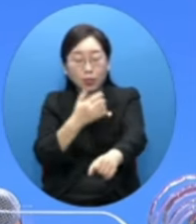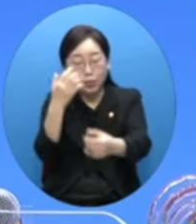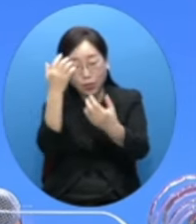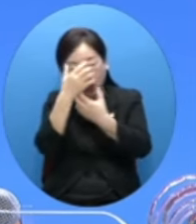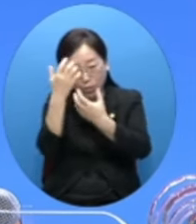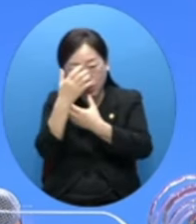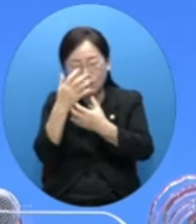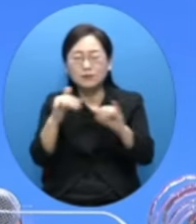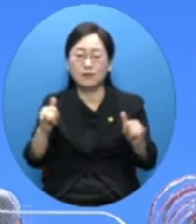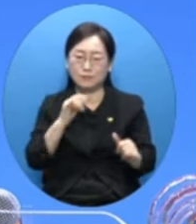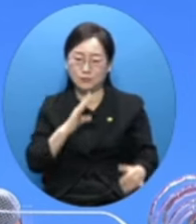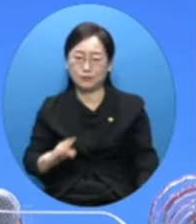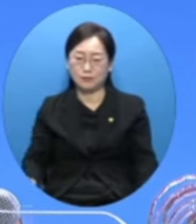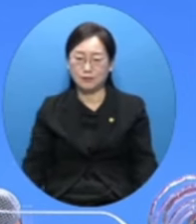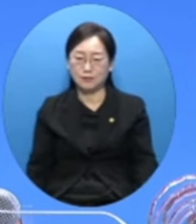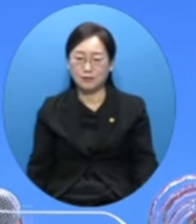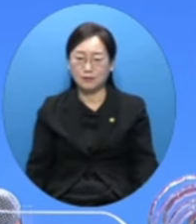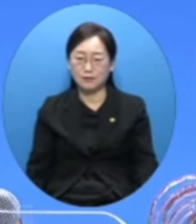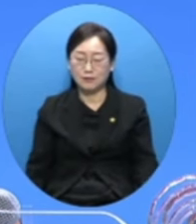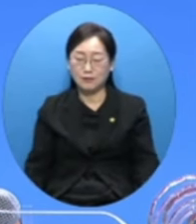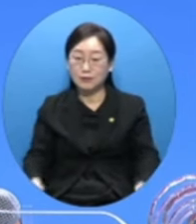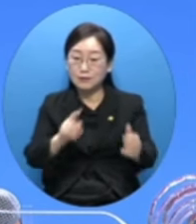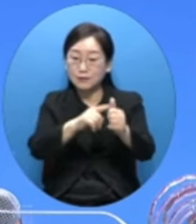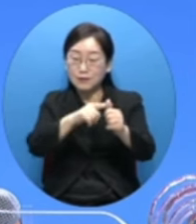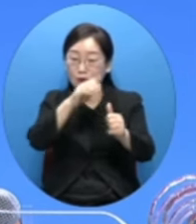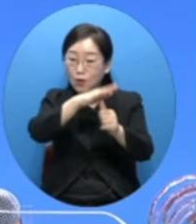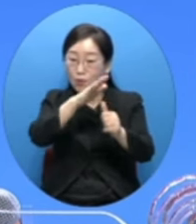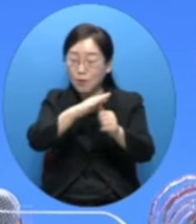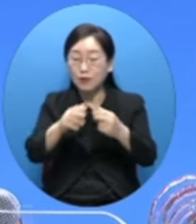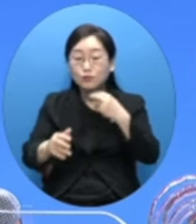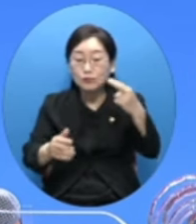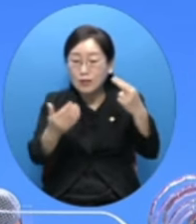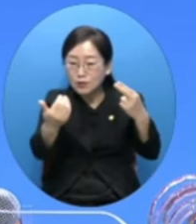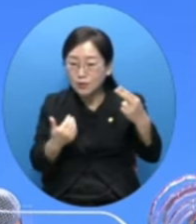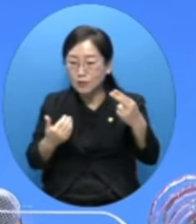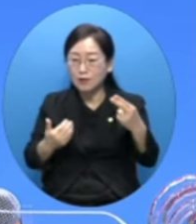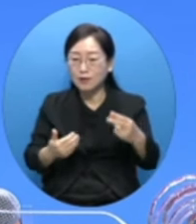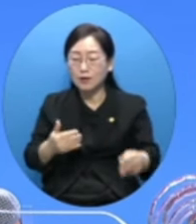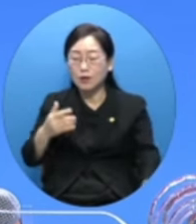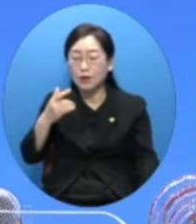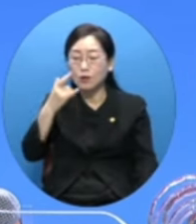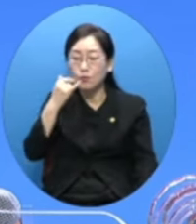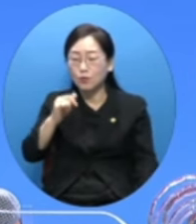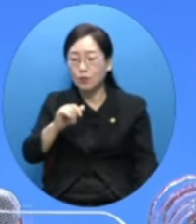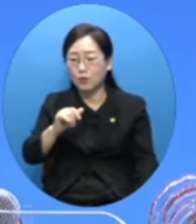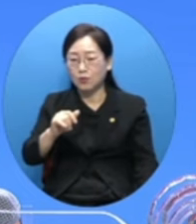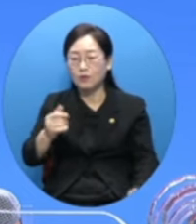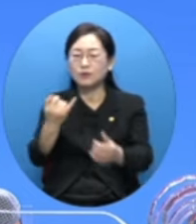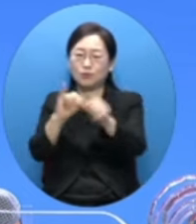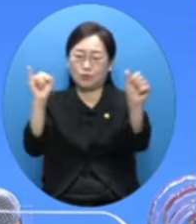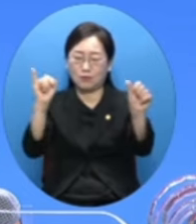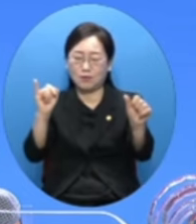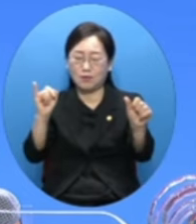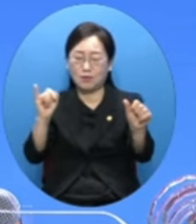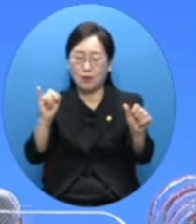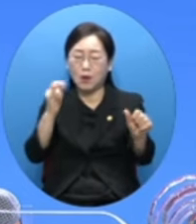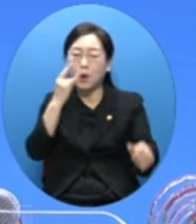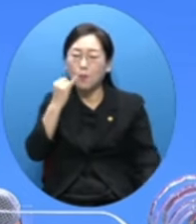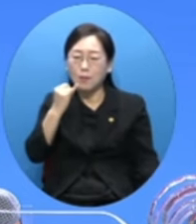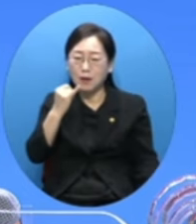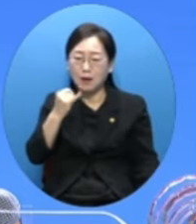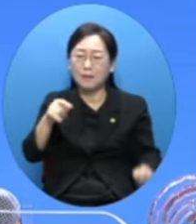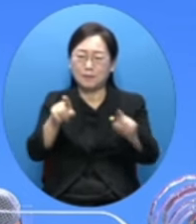했습니다. 자기가 어릴 때 두 살이 되기 전에 부모가 이혼해서 호르몬 밑에서 살았는데